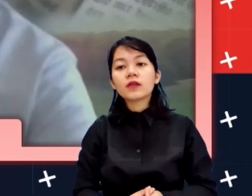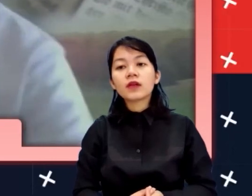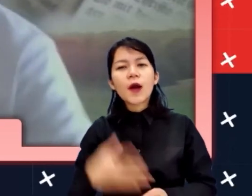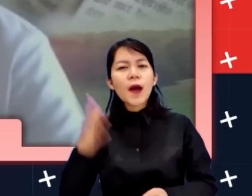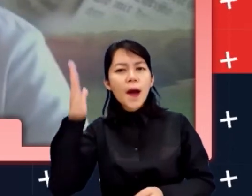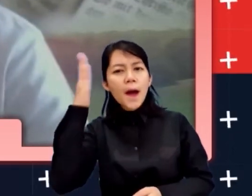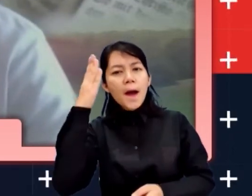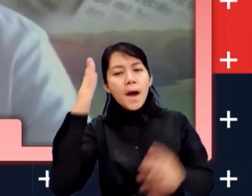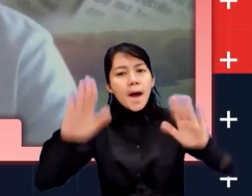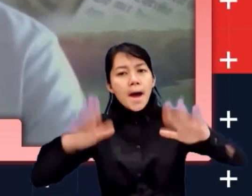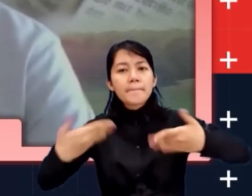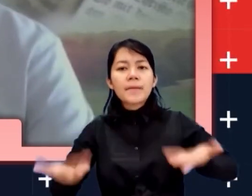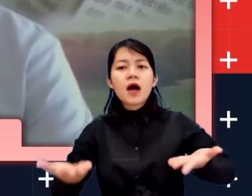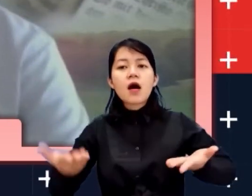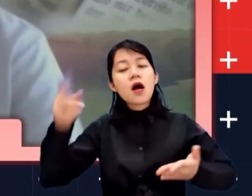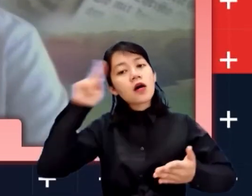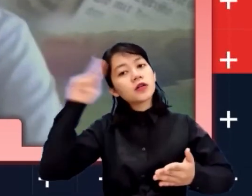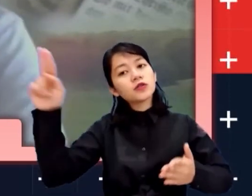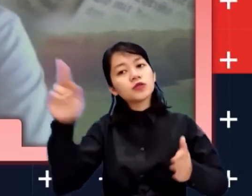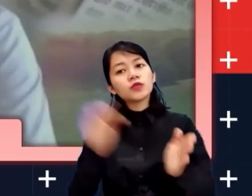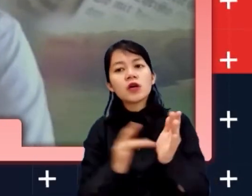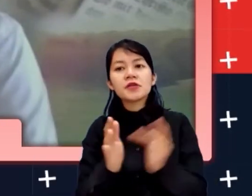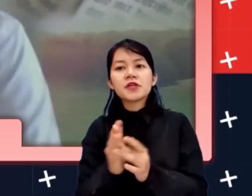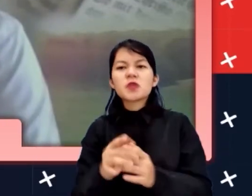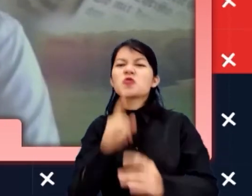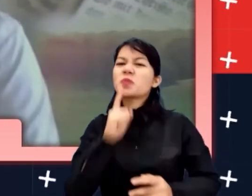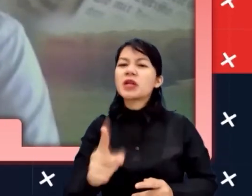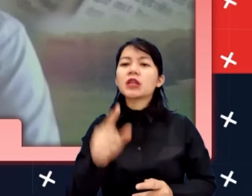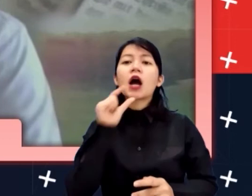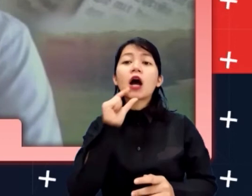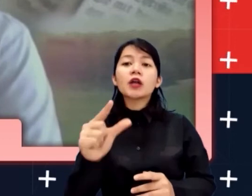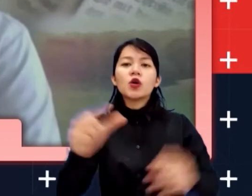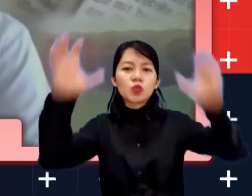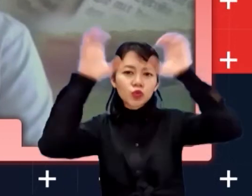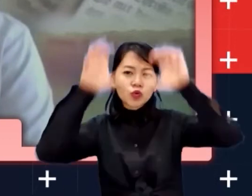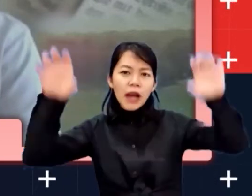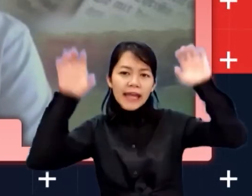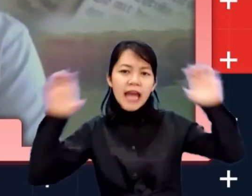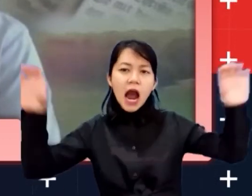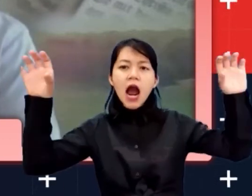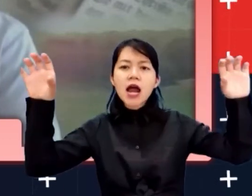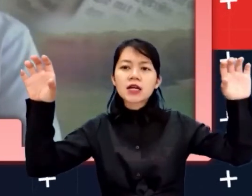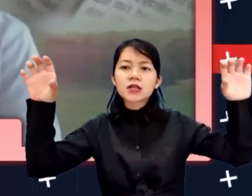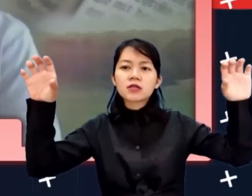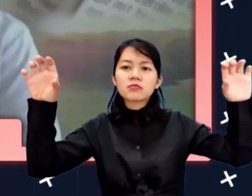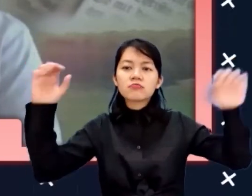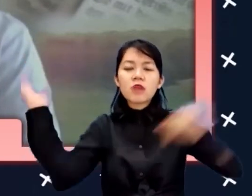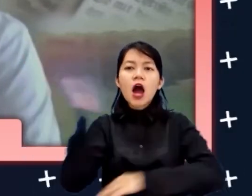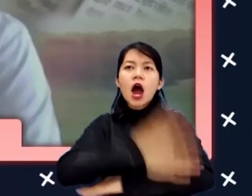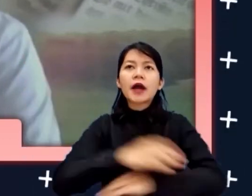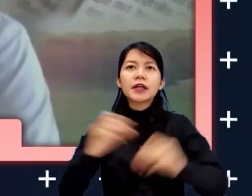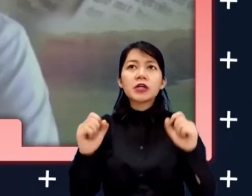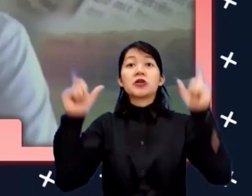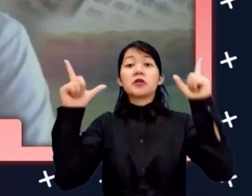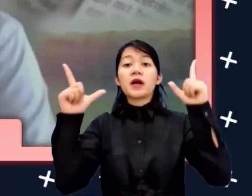hari kebangkitannya setiap pekan, sehingga hari Minggu menjadi hari kudus? Lalu kita